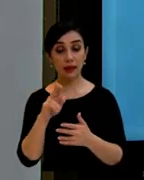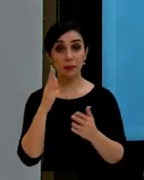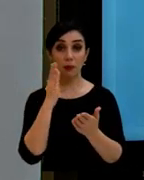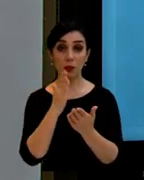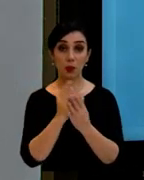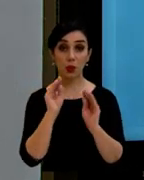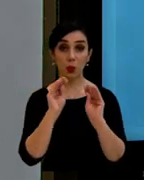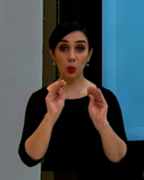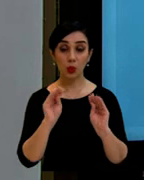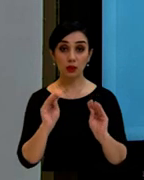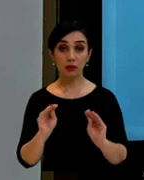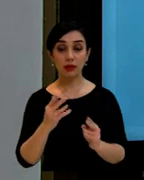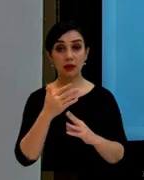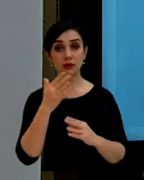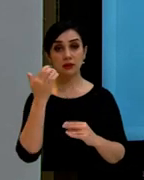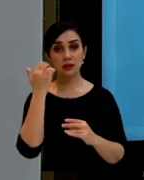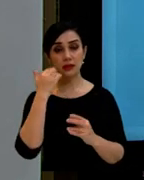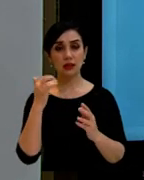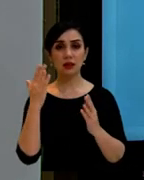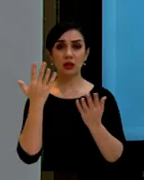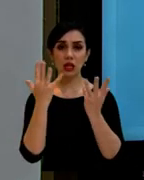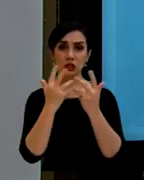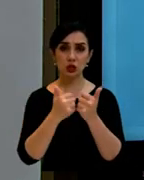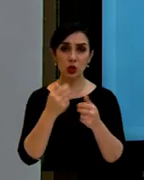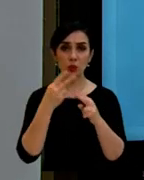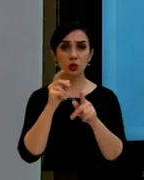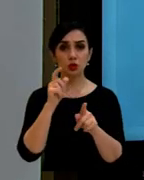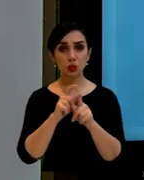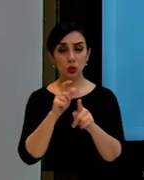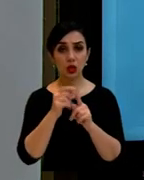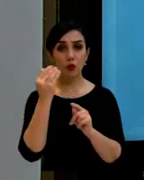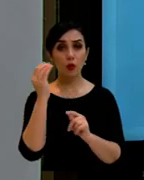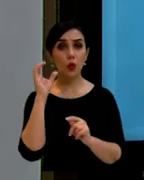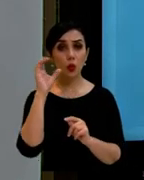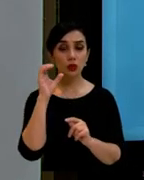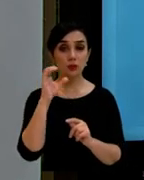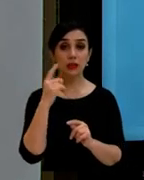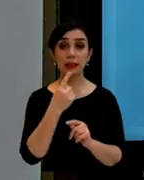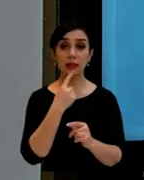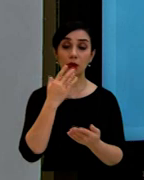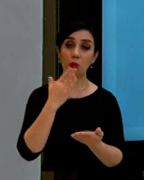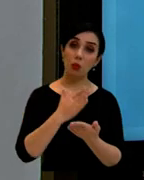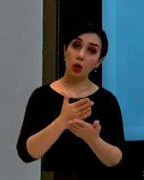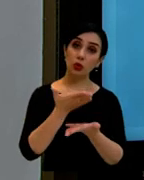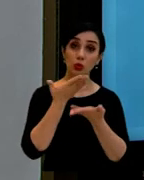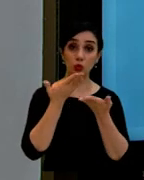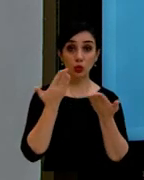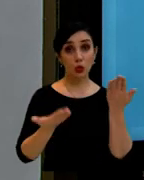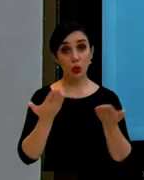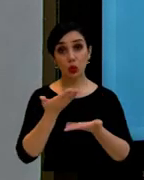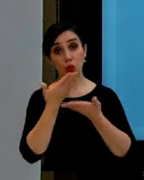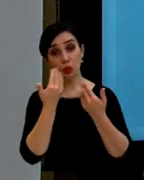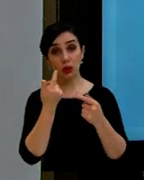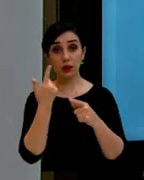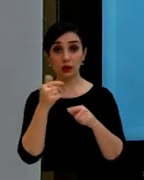Gaplarda qo'llangan eskirgan hisob so'zlarining hozirgi o'zbek tilida bor yoki yo'qligini aniqlang.